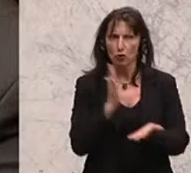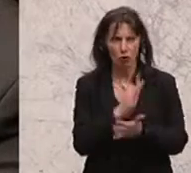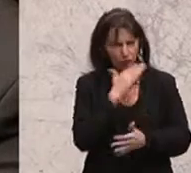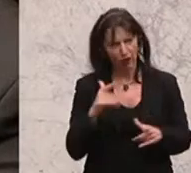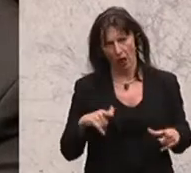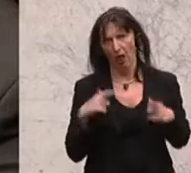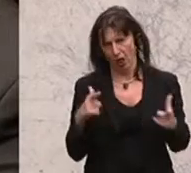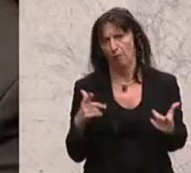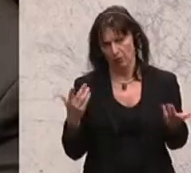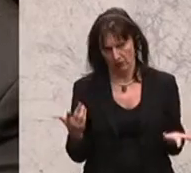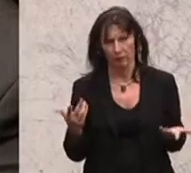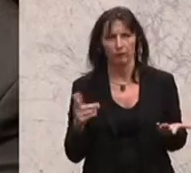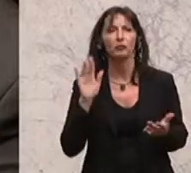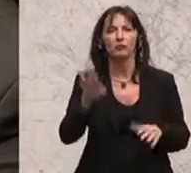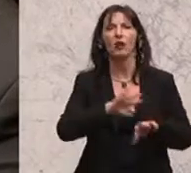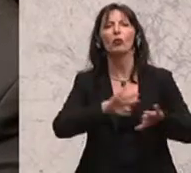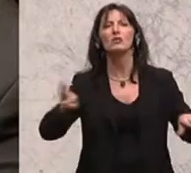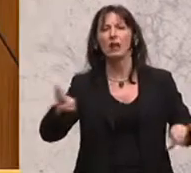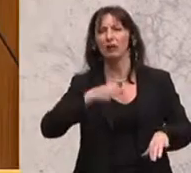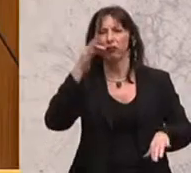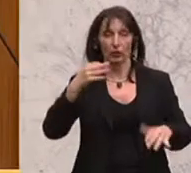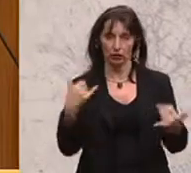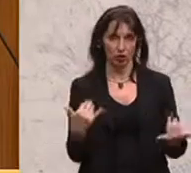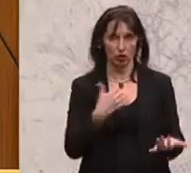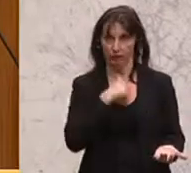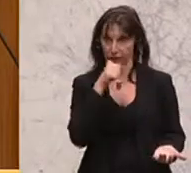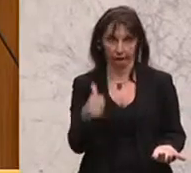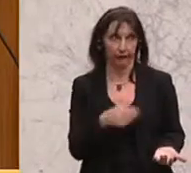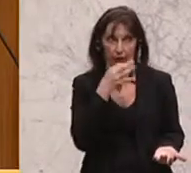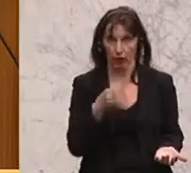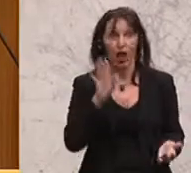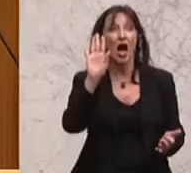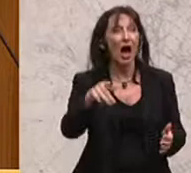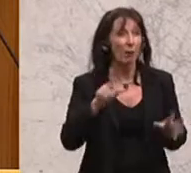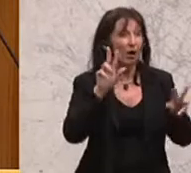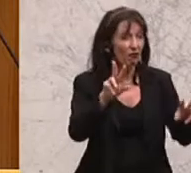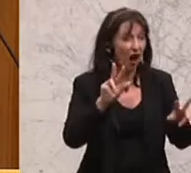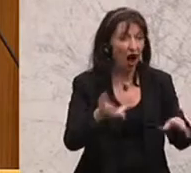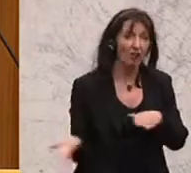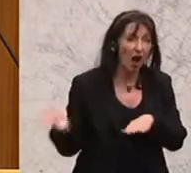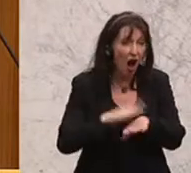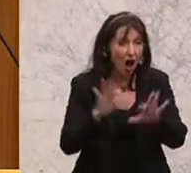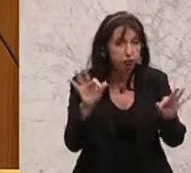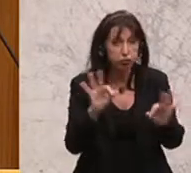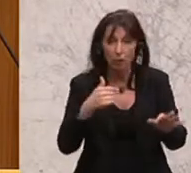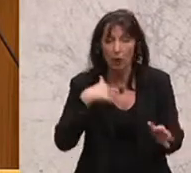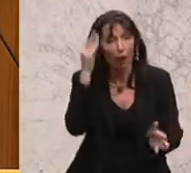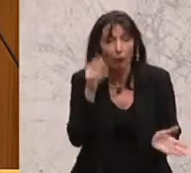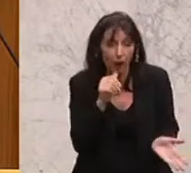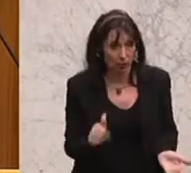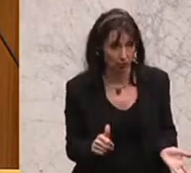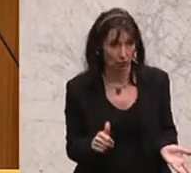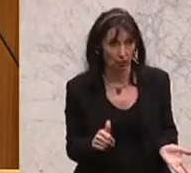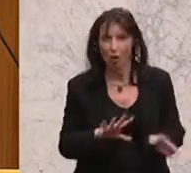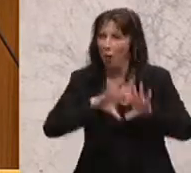gesehen. Das werden wir dann extra referieren. Das kann ich hier gar nicht unterbringen. Wir können sagen, es ist noch schlimmer, als ich geglaubt habe. Und das kann alles nützen, um die